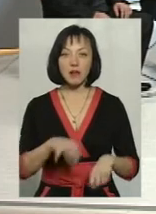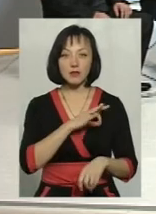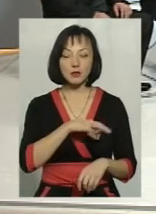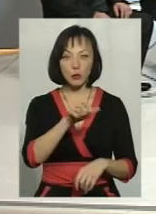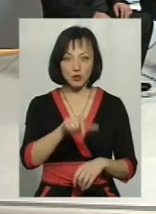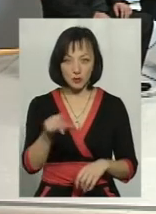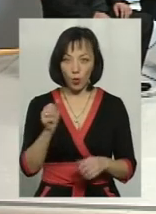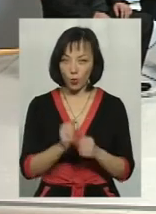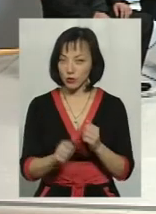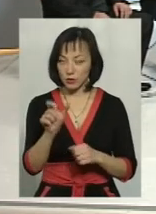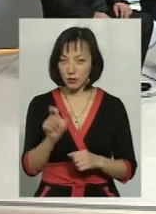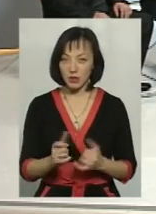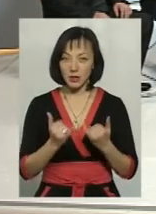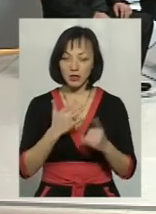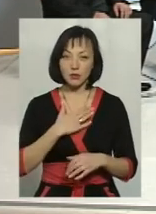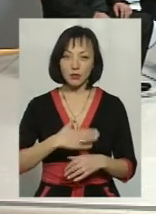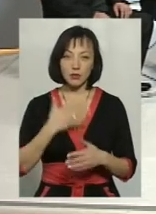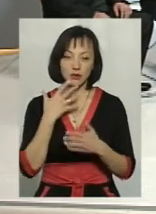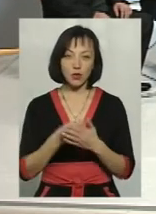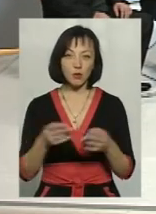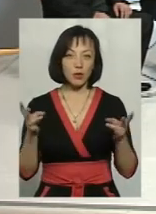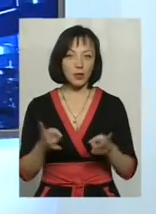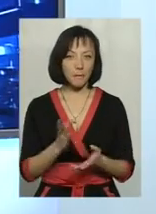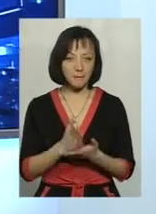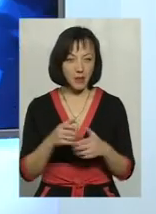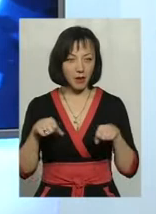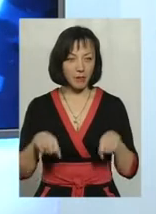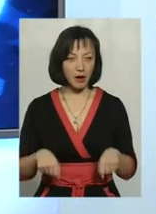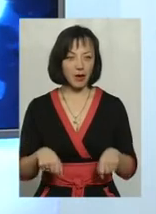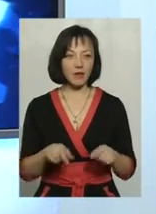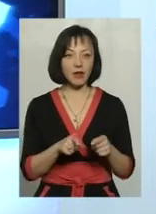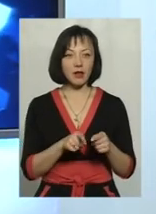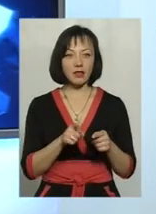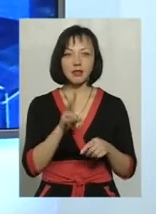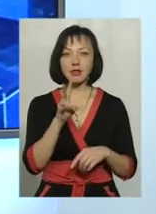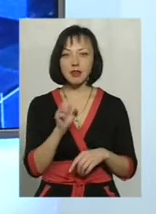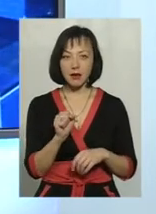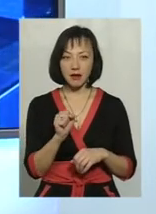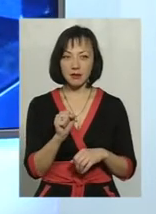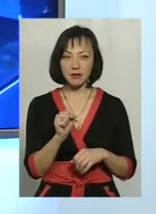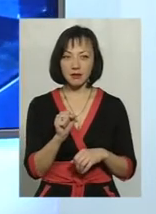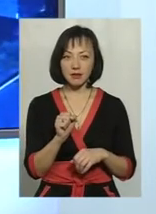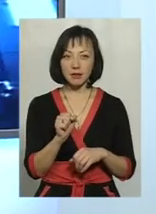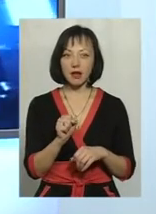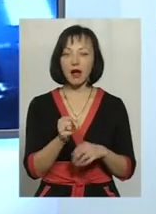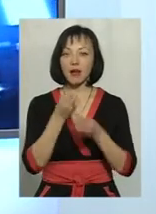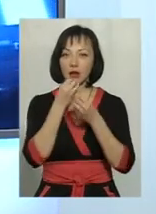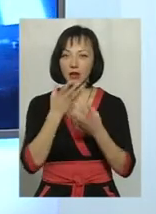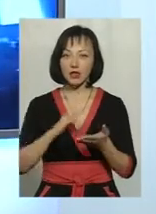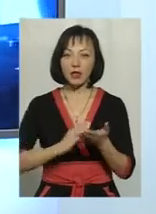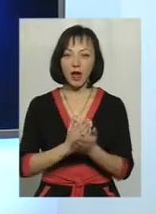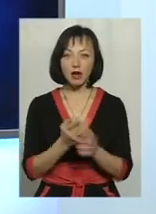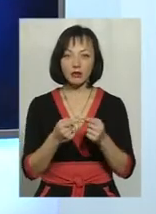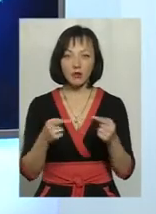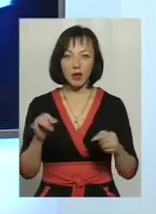кожен споживач, він для задоволення своїх потреб має право на рівень споживання, також на належну якість товару і